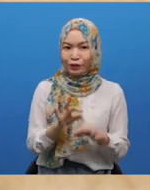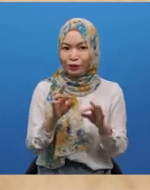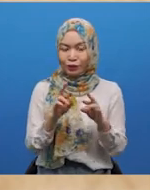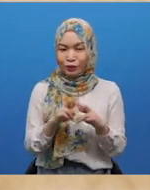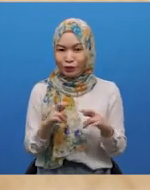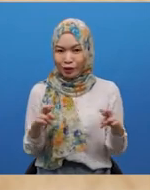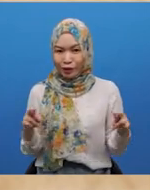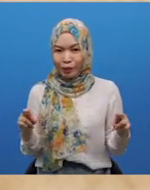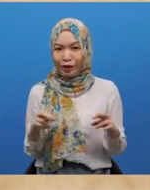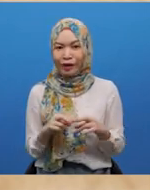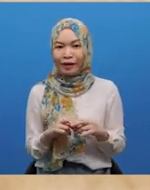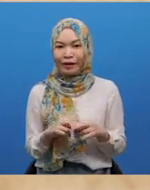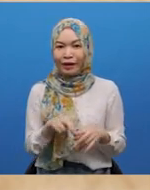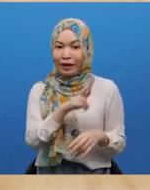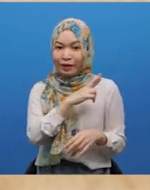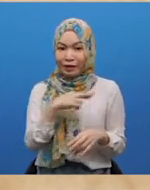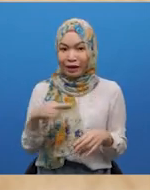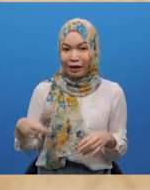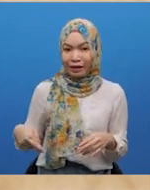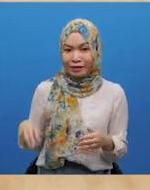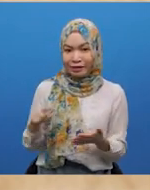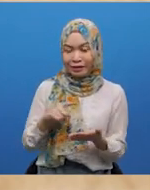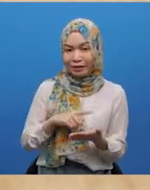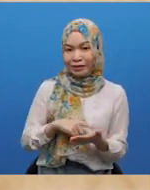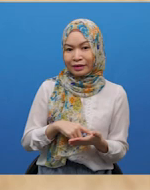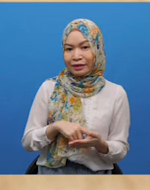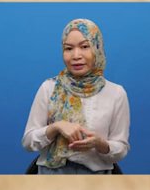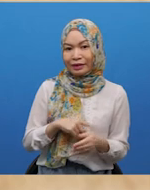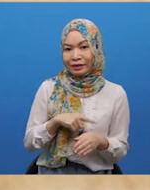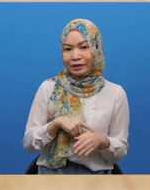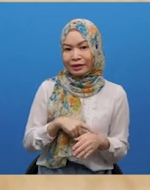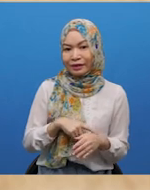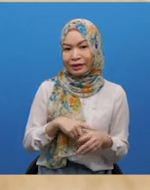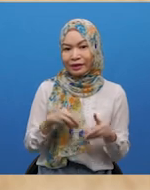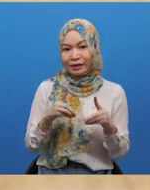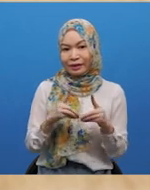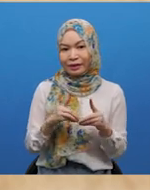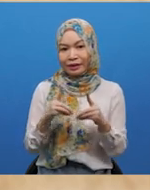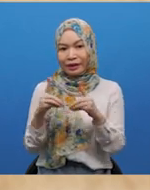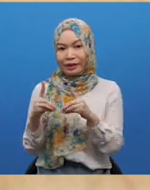riwayat raja di desa negeri